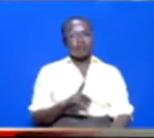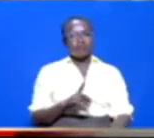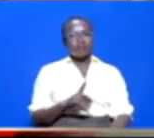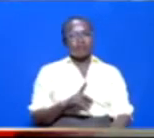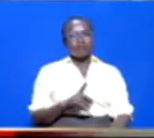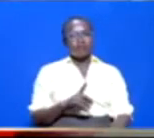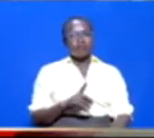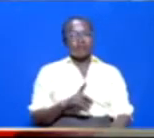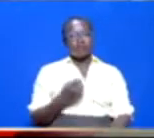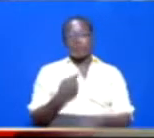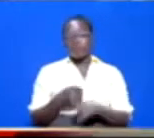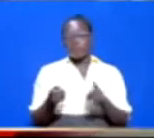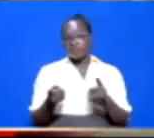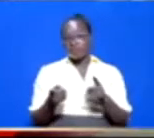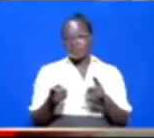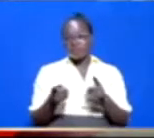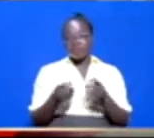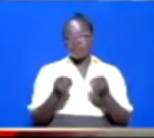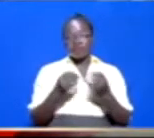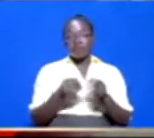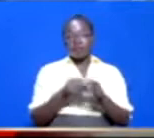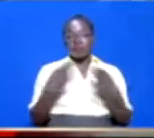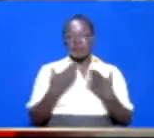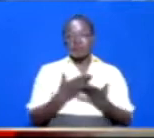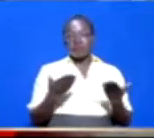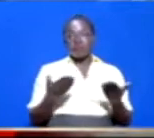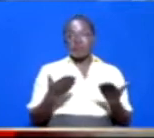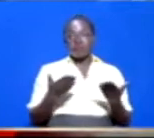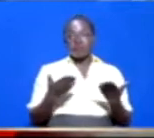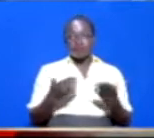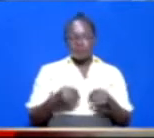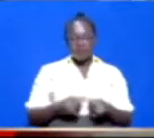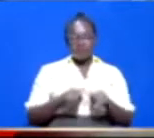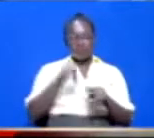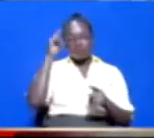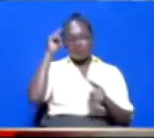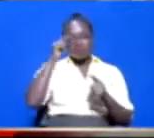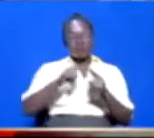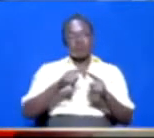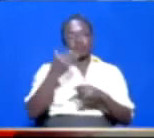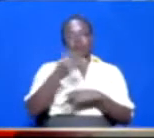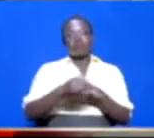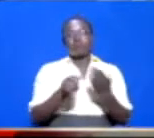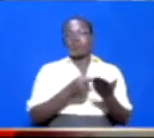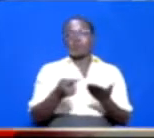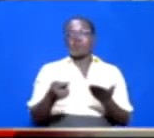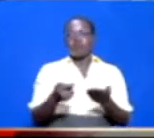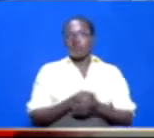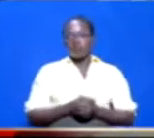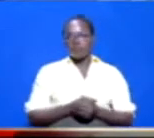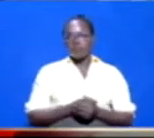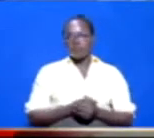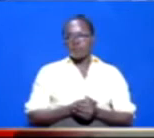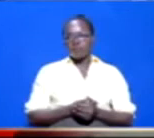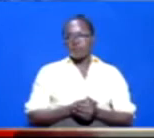kitu mzuri ni kwamba wako na watu wengi, bado tunaendelea mpaka wiki ambayo inakuja na mpaka hiyo wiki itaisha. So